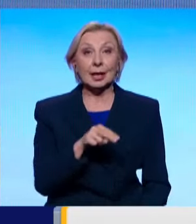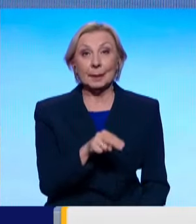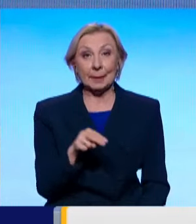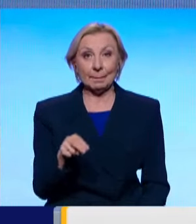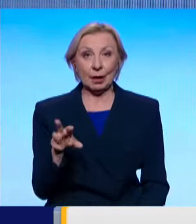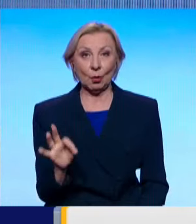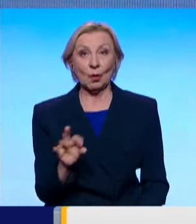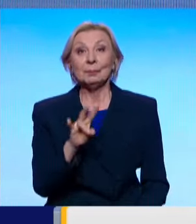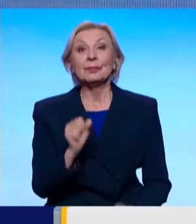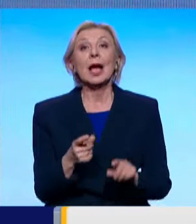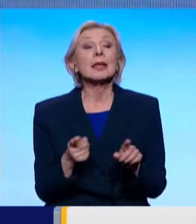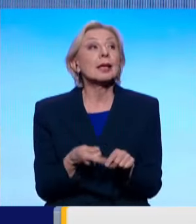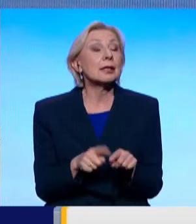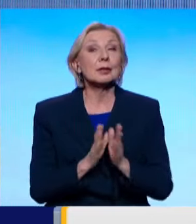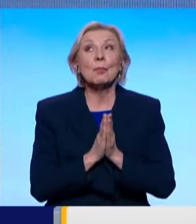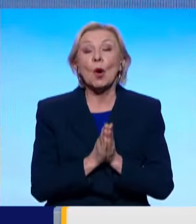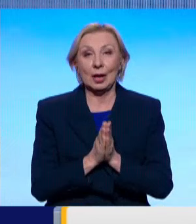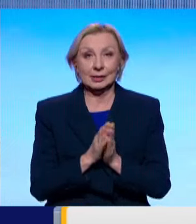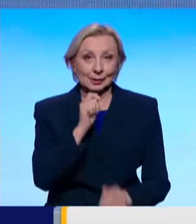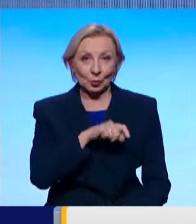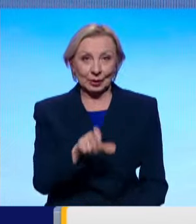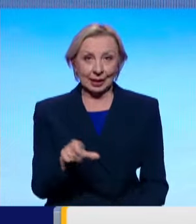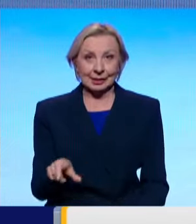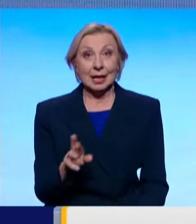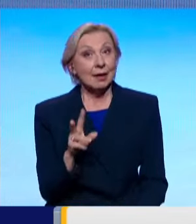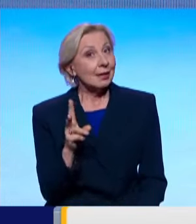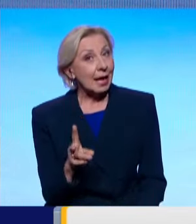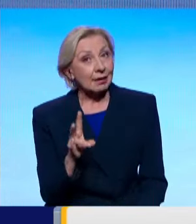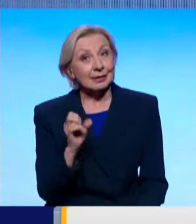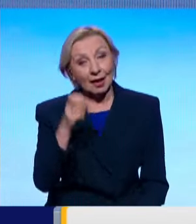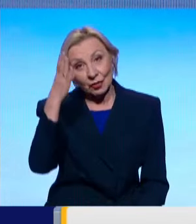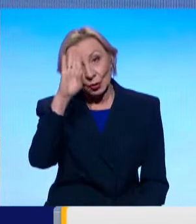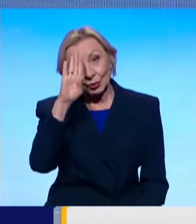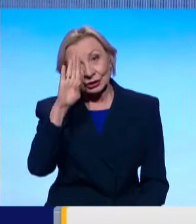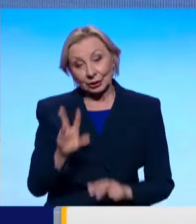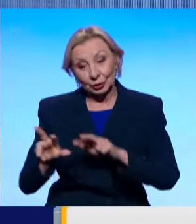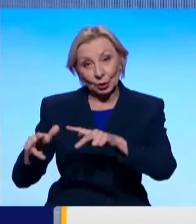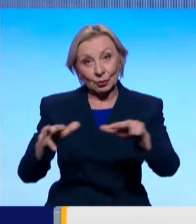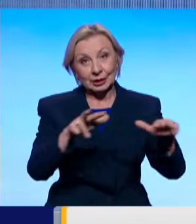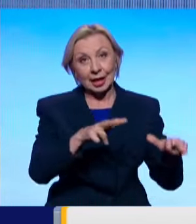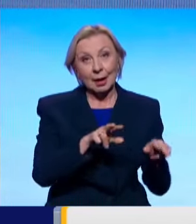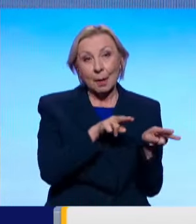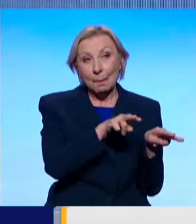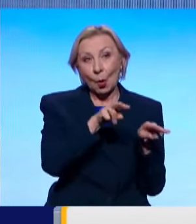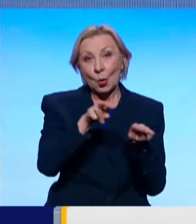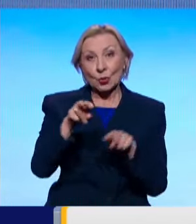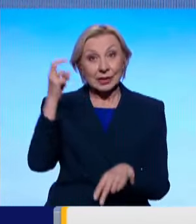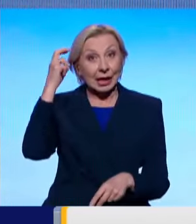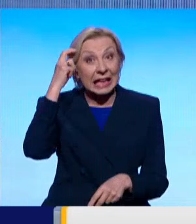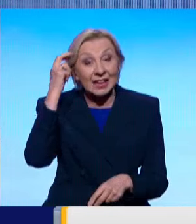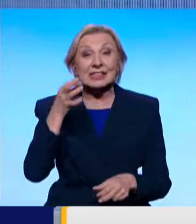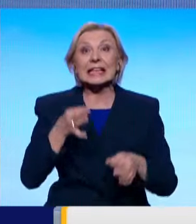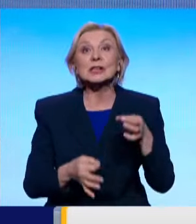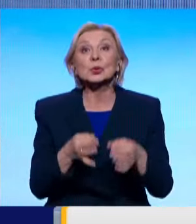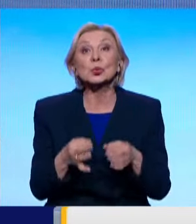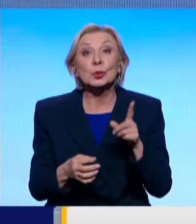буквально моляться українці. Як на ворожі дрони-камікадзе полюють київські судді, на власні